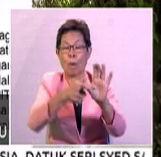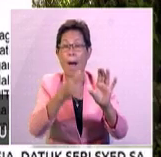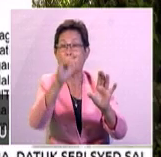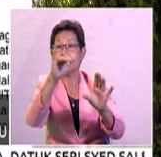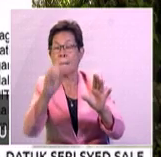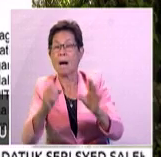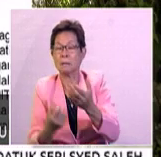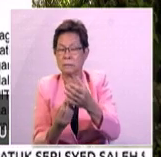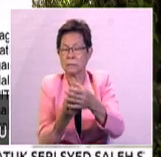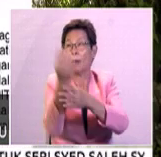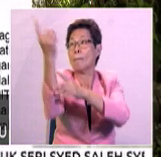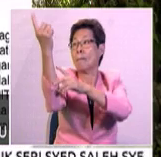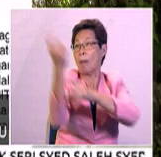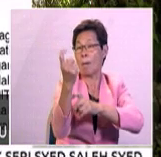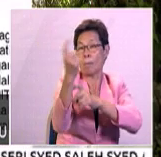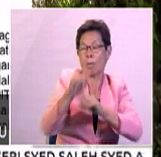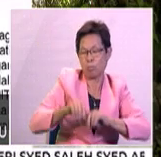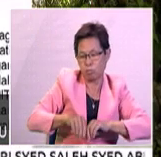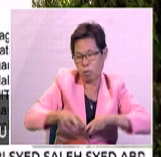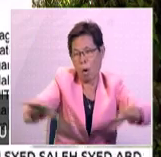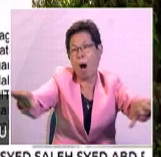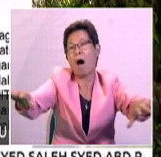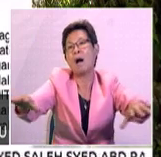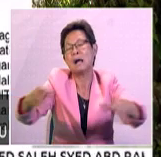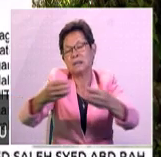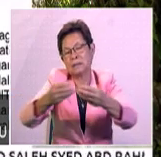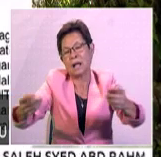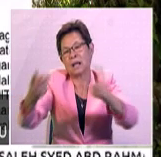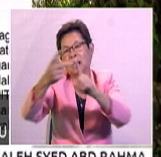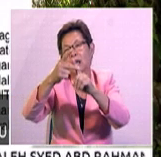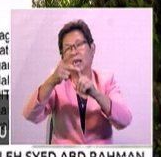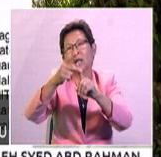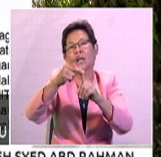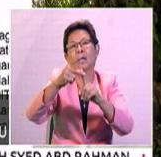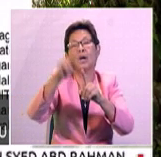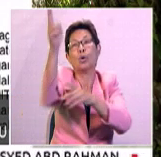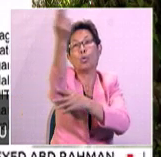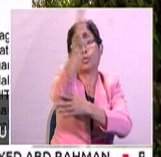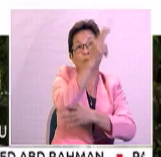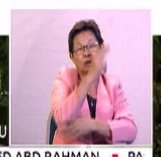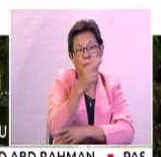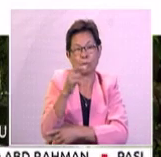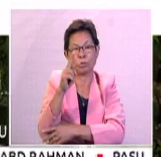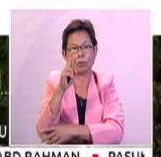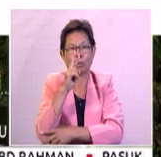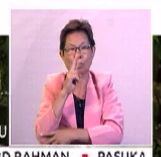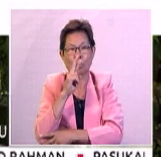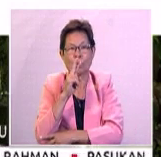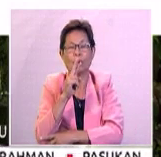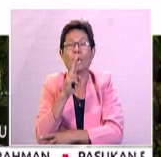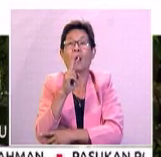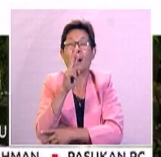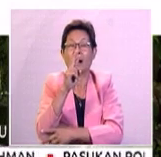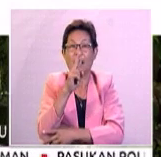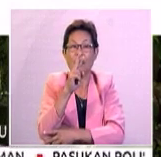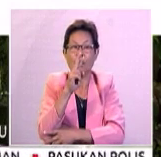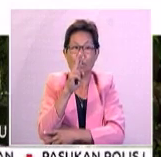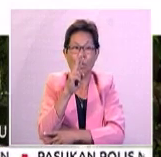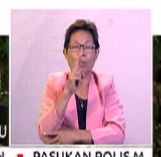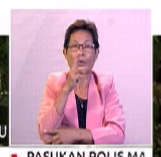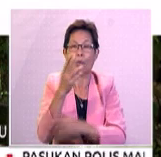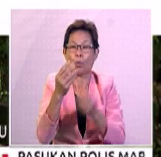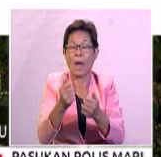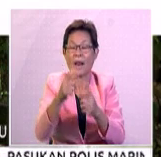tersebut menyumbang kepada perluasan tanah ke kawasan hujan, hutan hujan, wetland dan tanah gambut. Malaysia